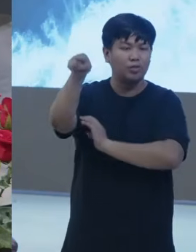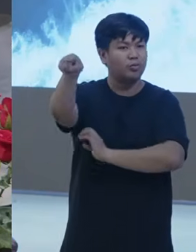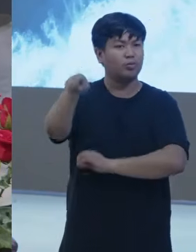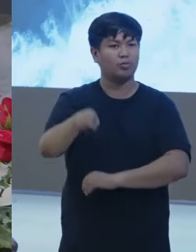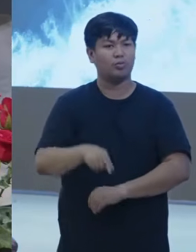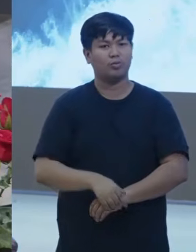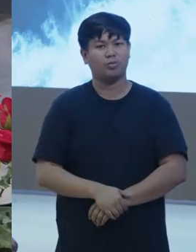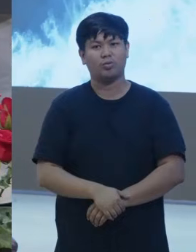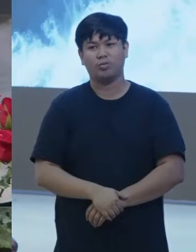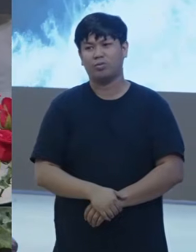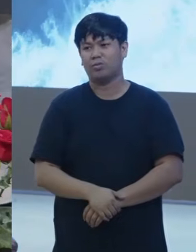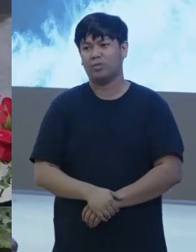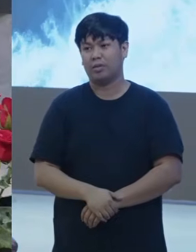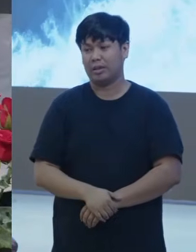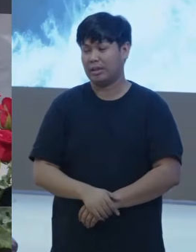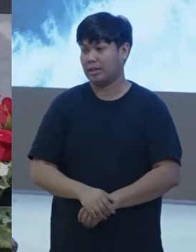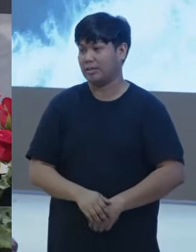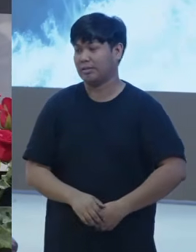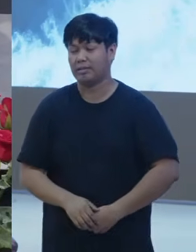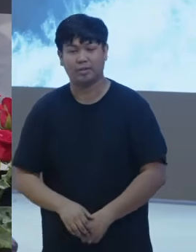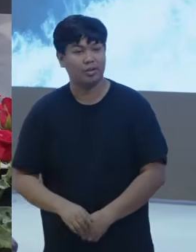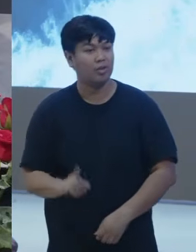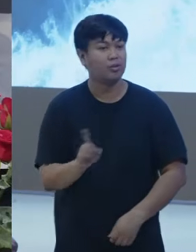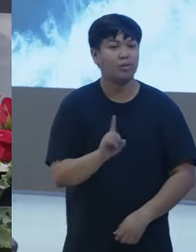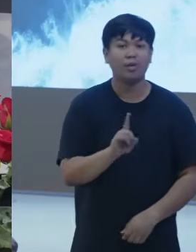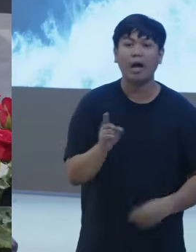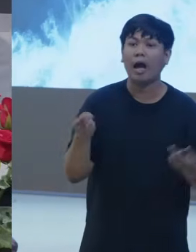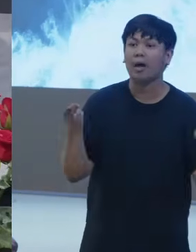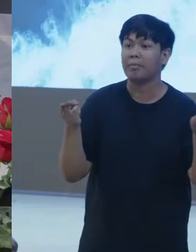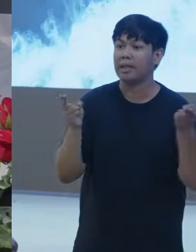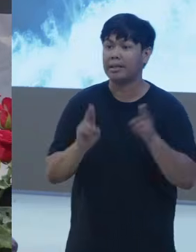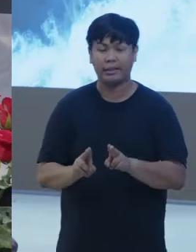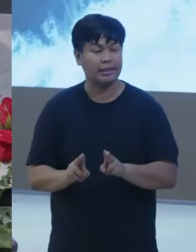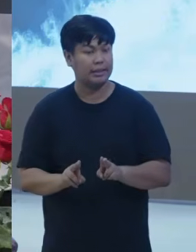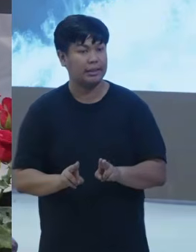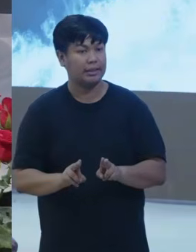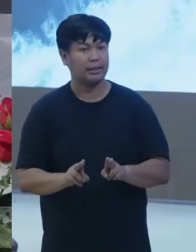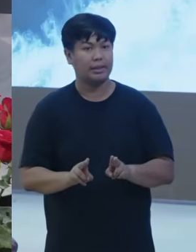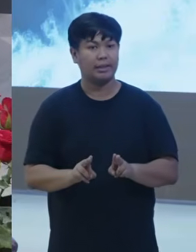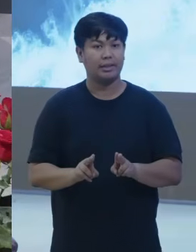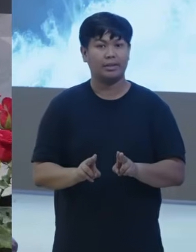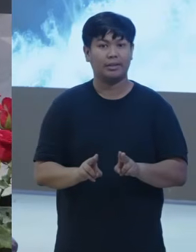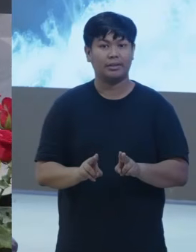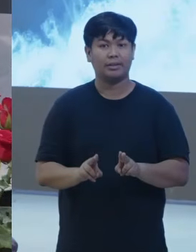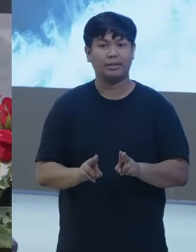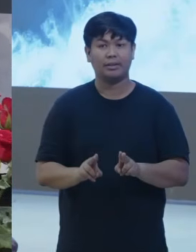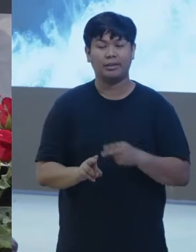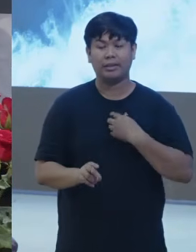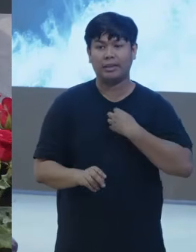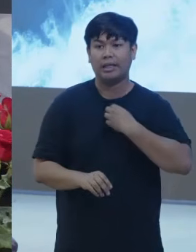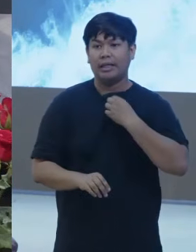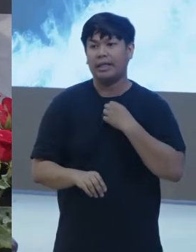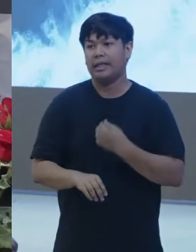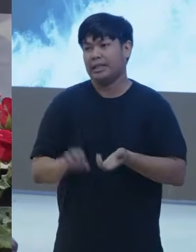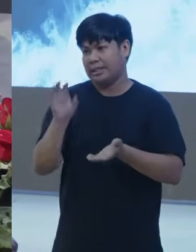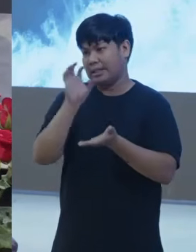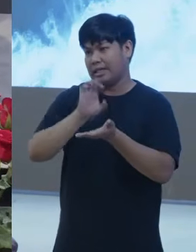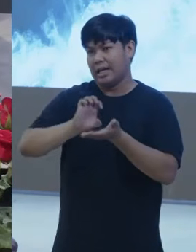as the life of one of them by this time tomorrow. In other words, papatayin kita. Si Jezebel